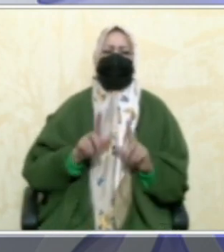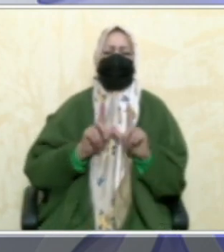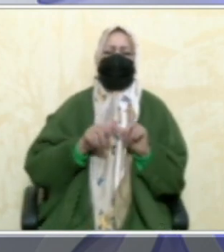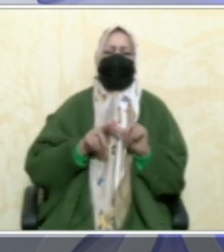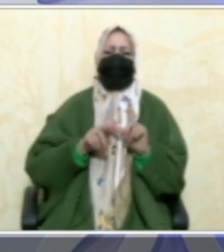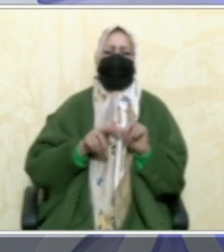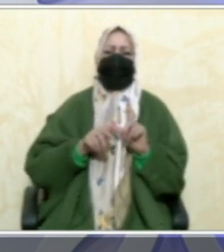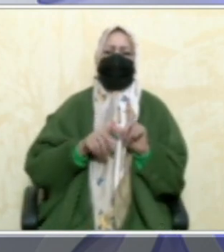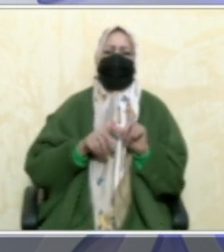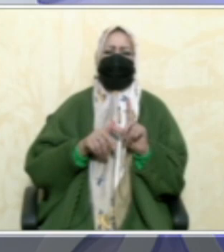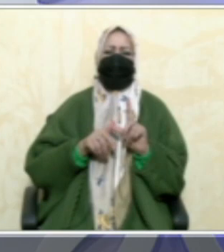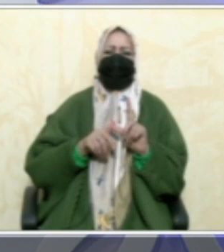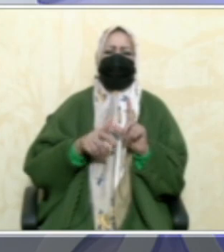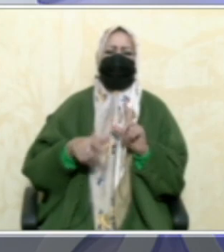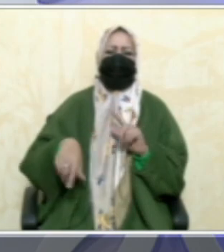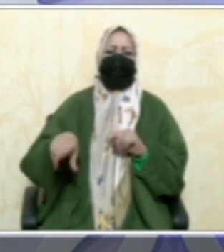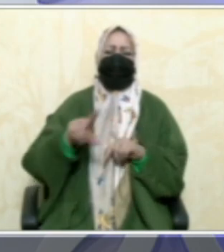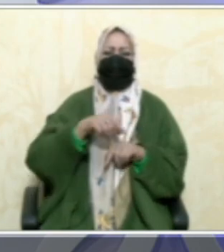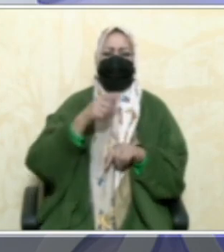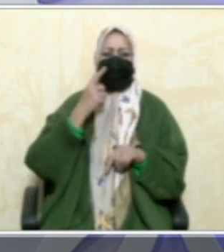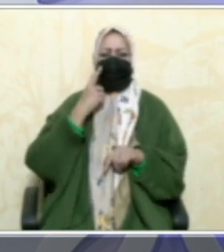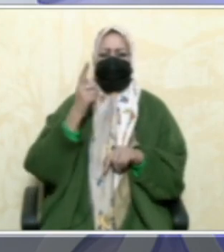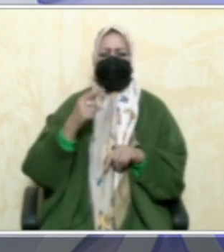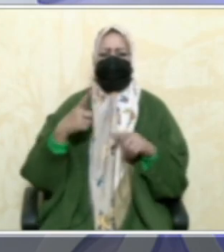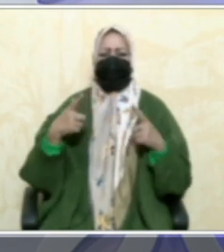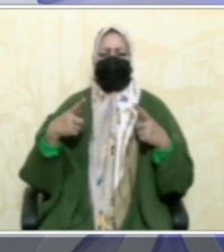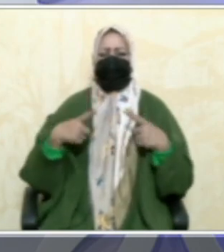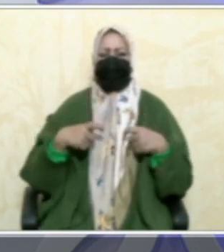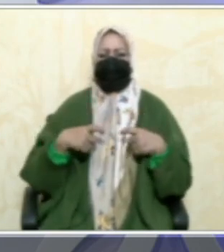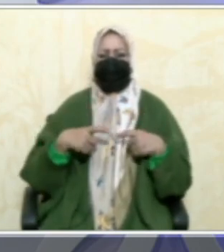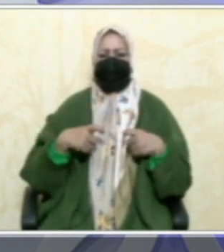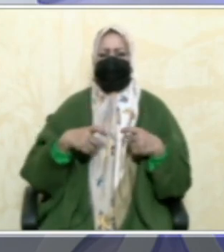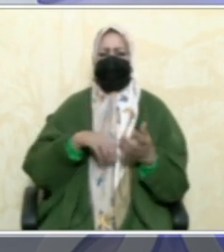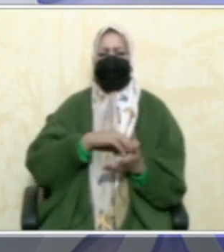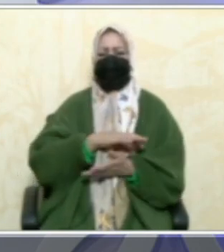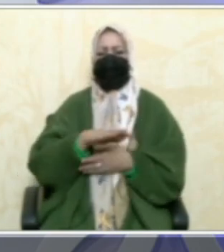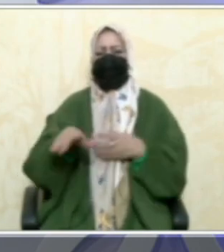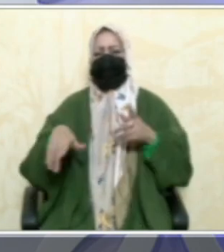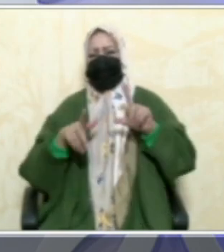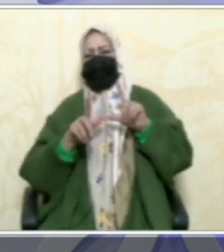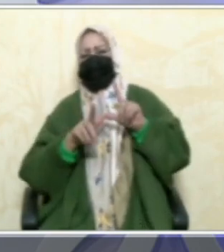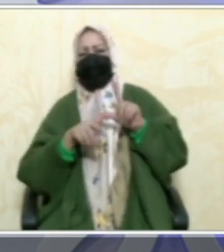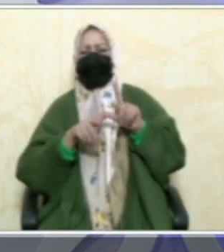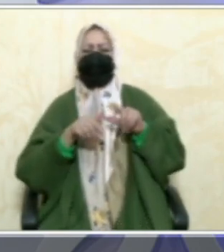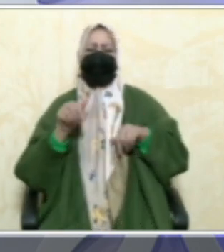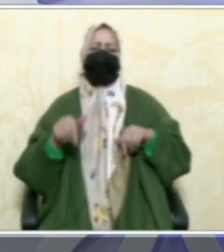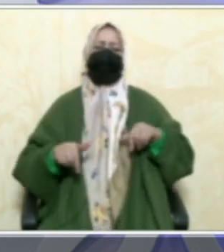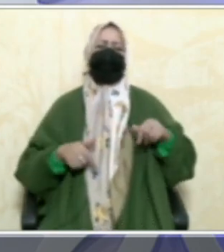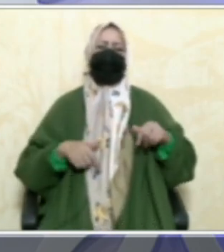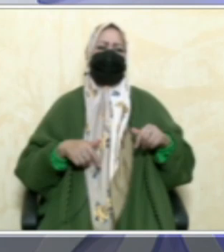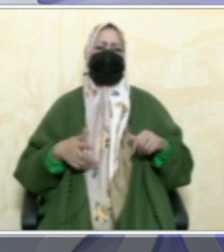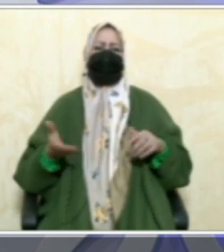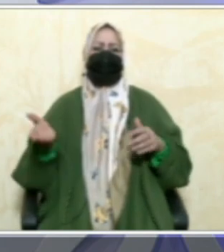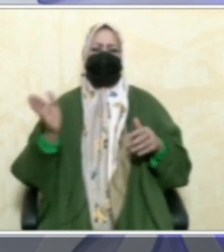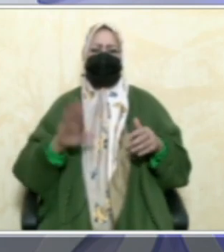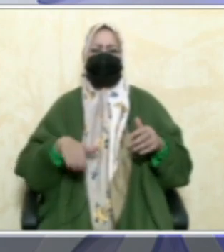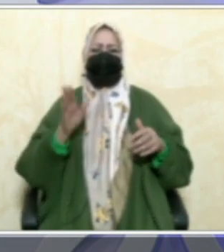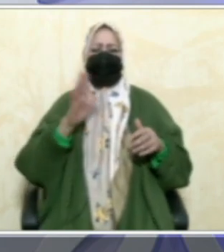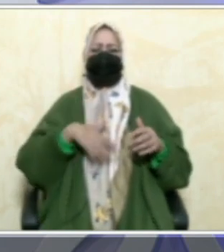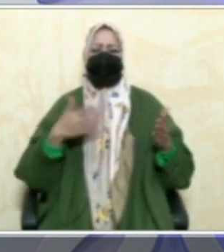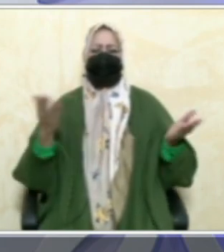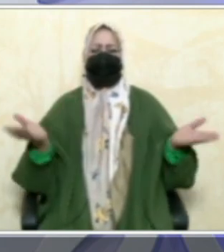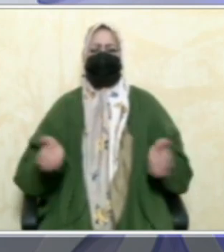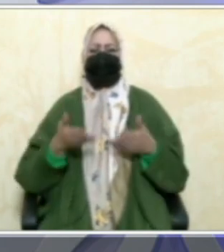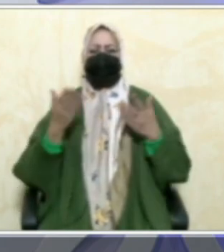من حروب ومن صراعات ومن اختلال ومن قتل ومن هرج ومرج في مدينة الزاوية